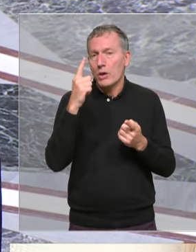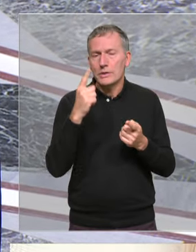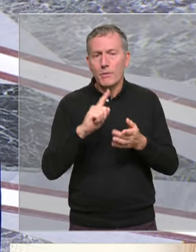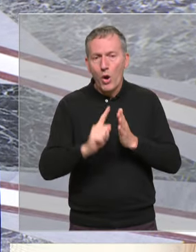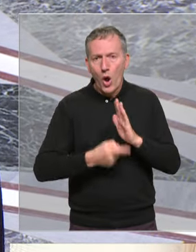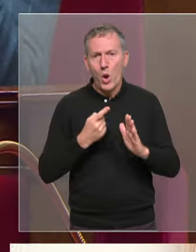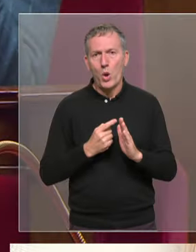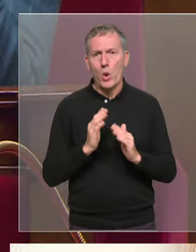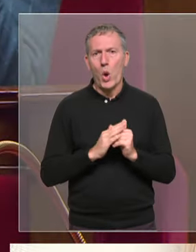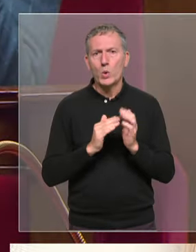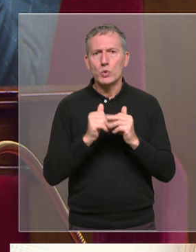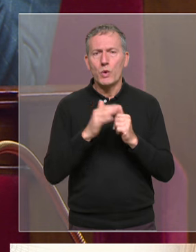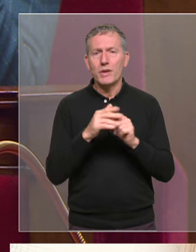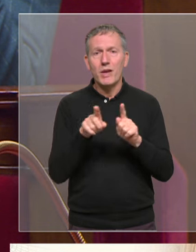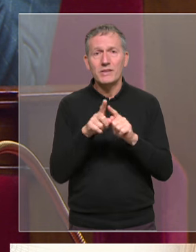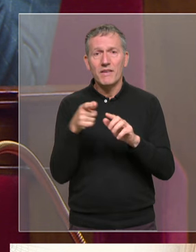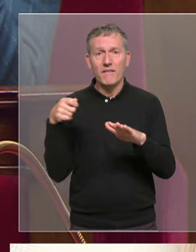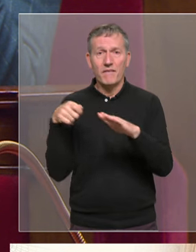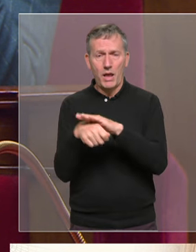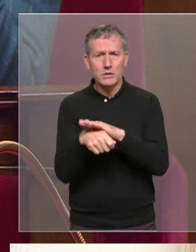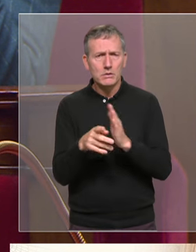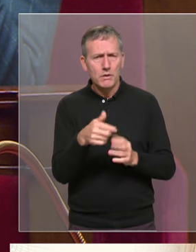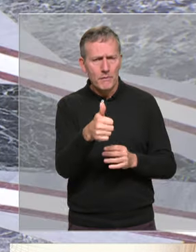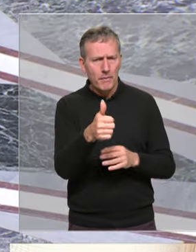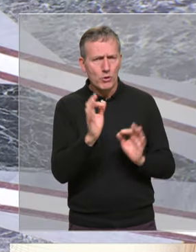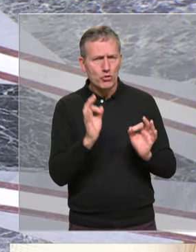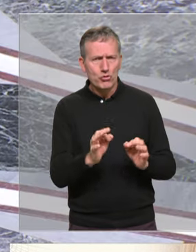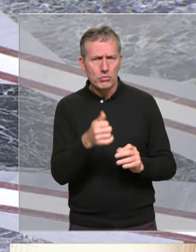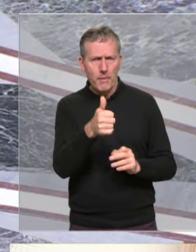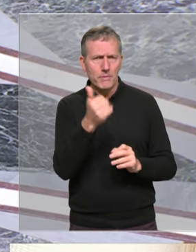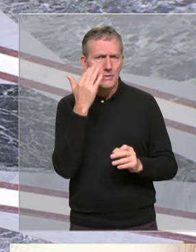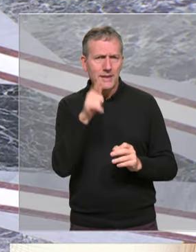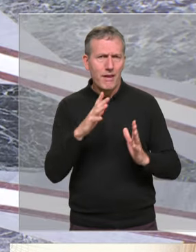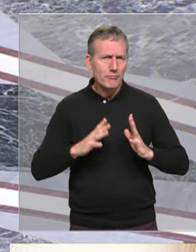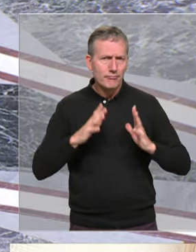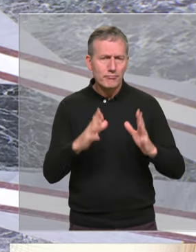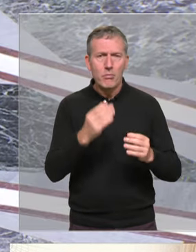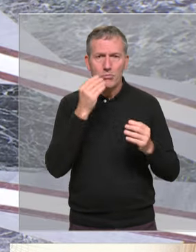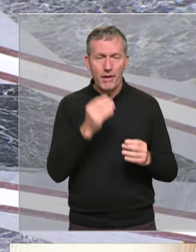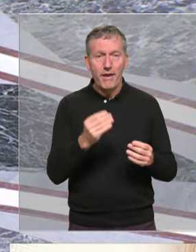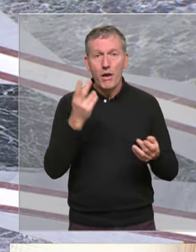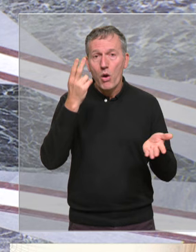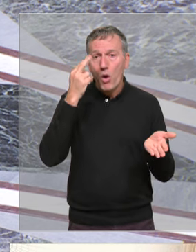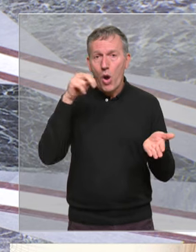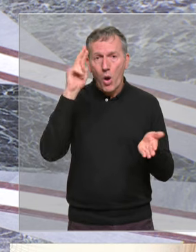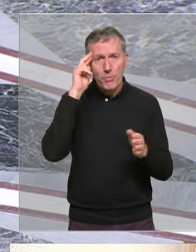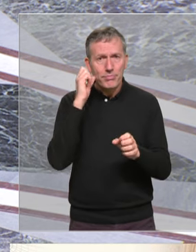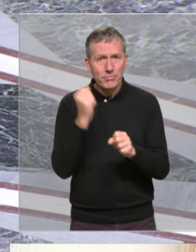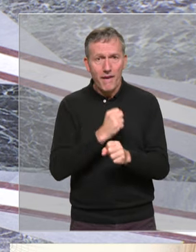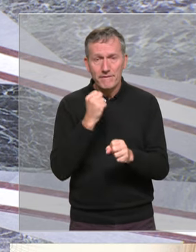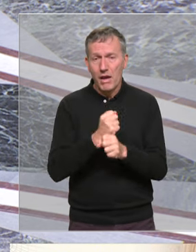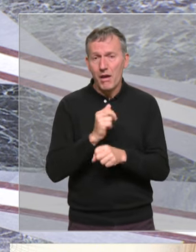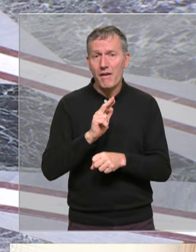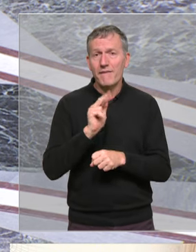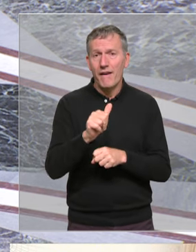reconstruction et au financement. Vous l'avez dit, monsieur le député, je vous ai engagé sur ce sujet. L'Union européenne travaille à un schéma qui permettrait de